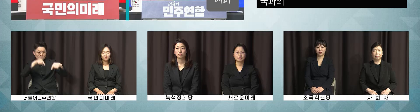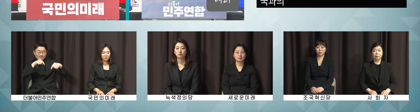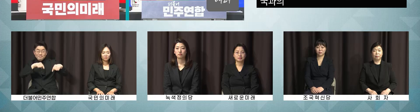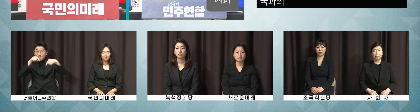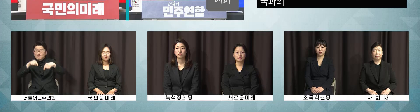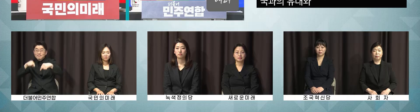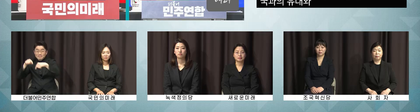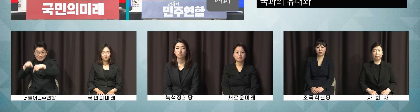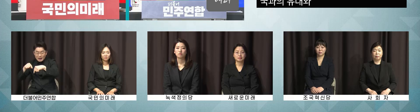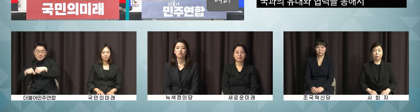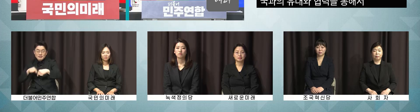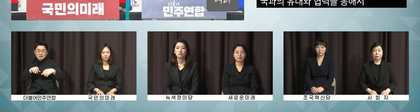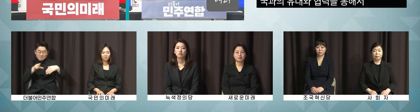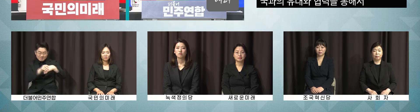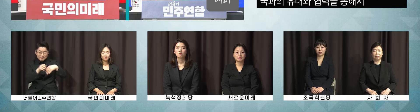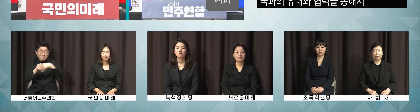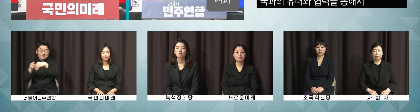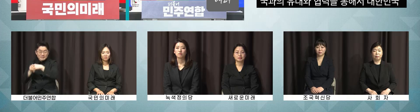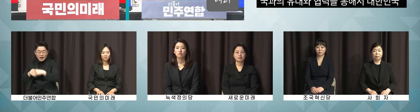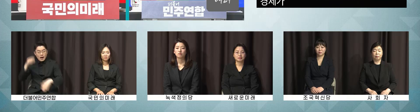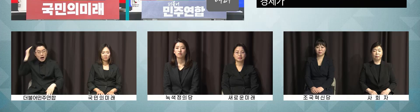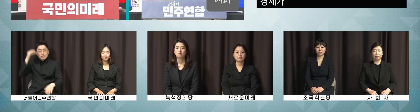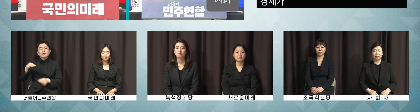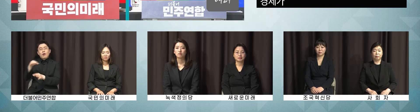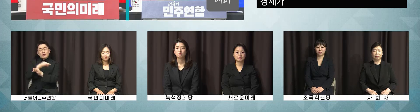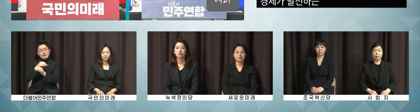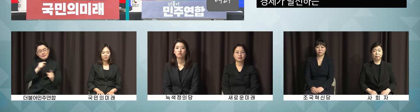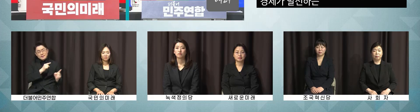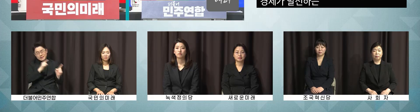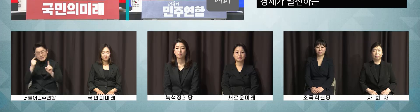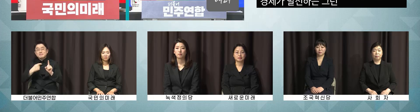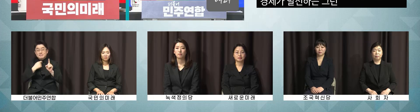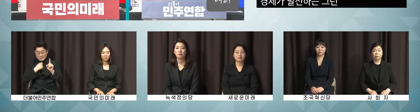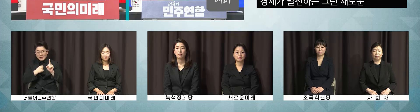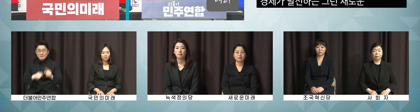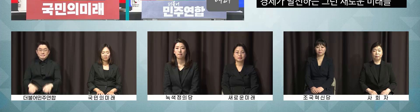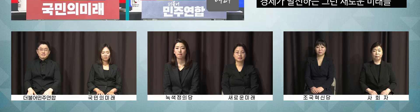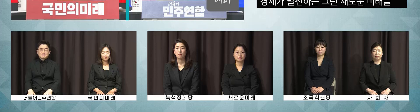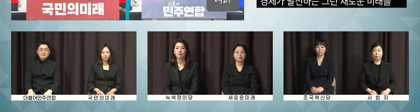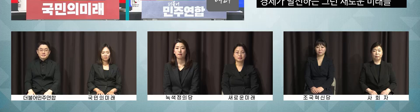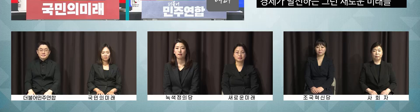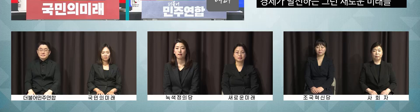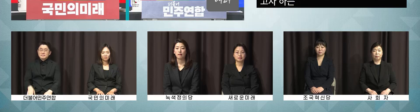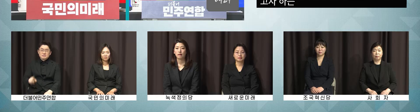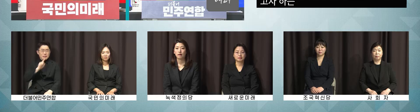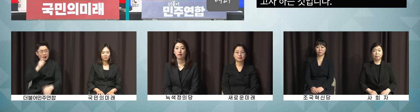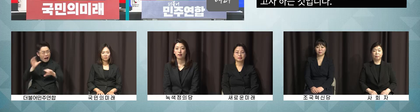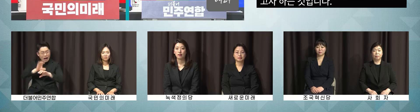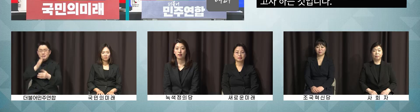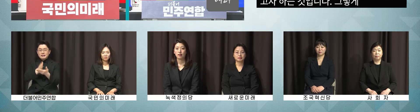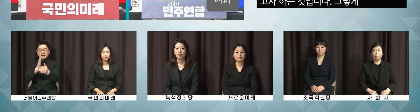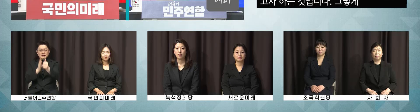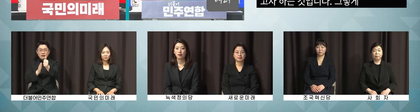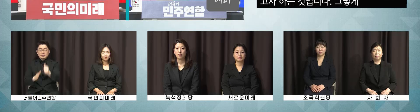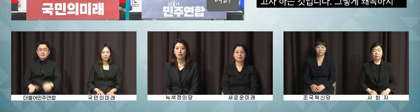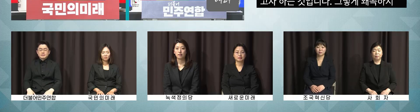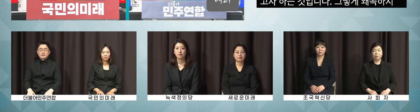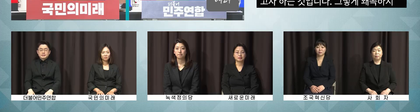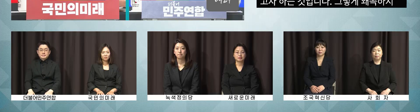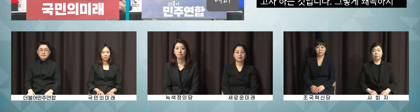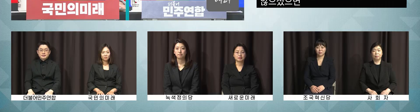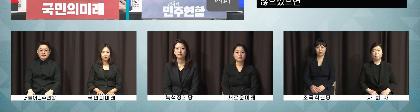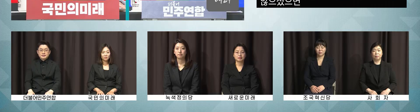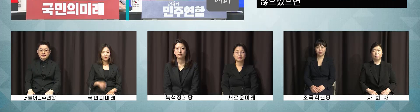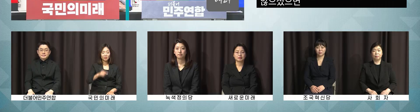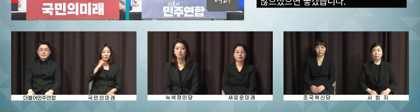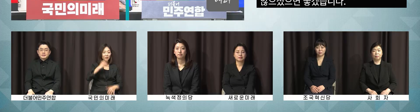협력을 통해서 대한민국 경제가 발전하는 그런 새로운 미래를 열고자 하는 것입니다. 그렇게 왜곡하지 않으셨으면 좋겠습니다. 네, 사실